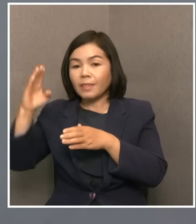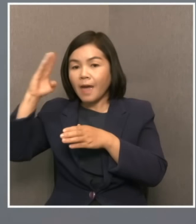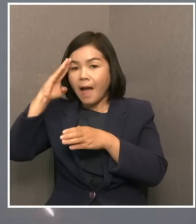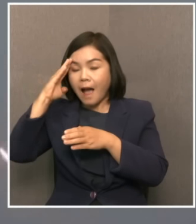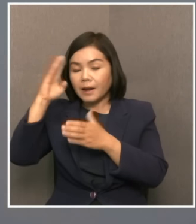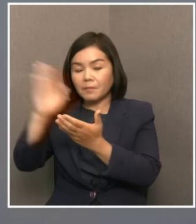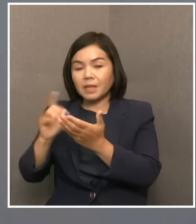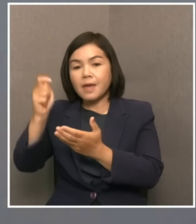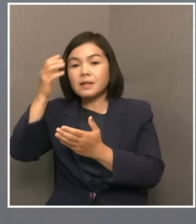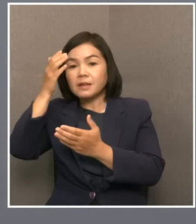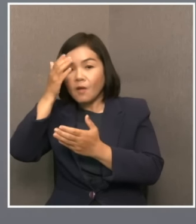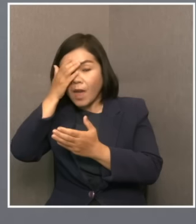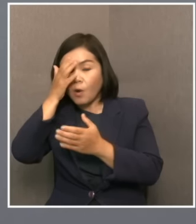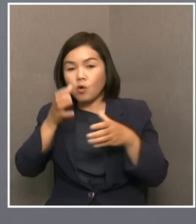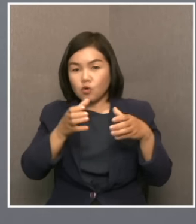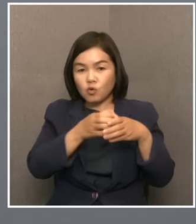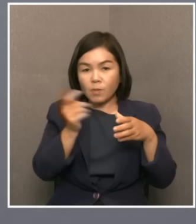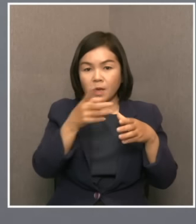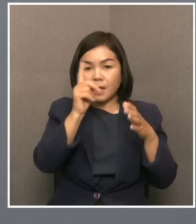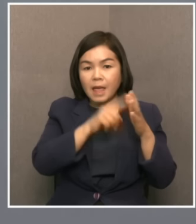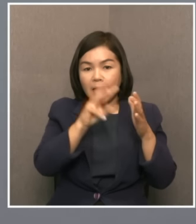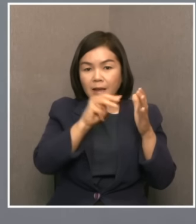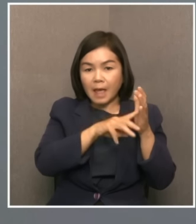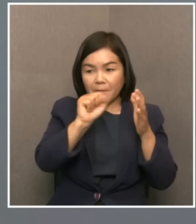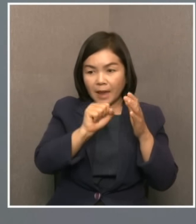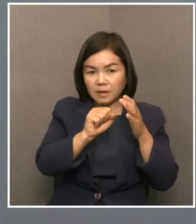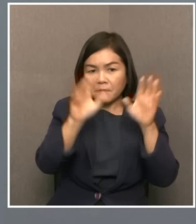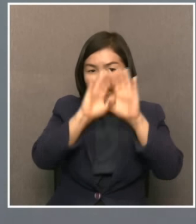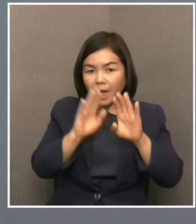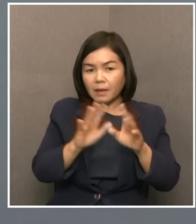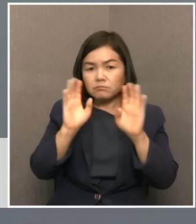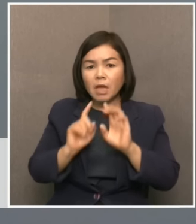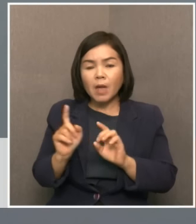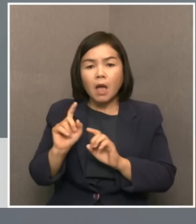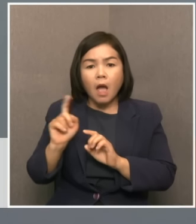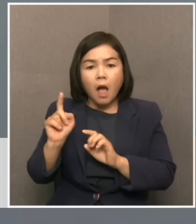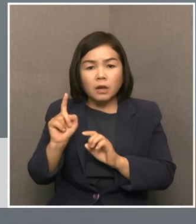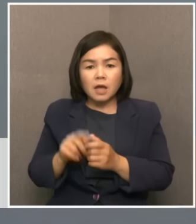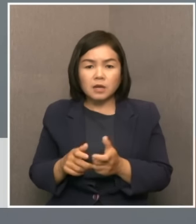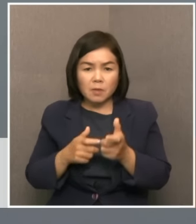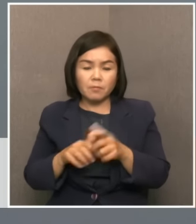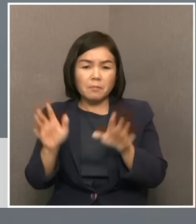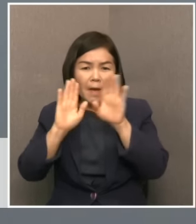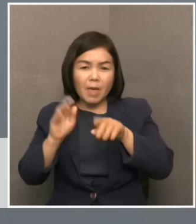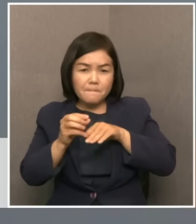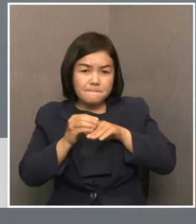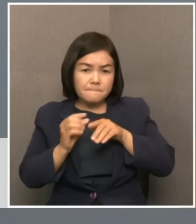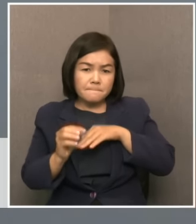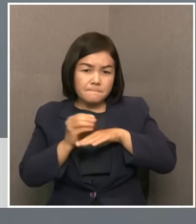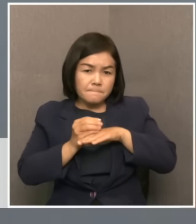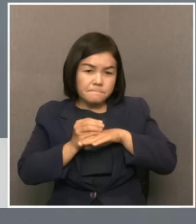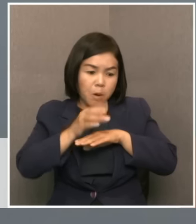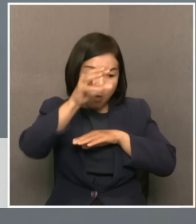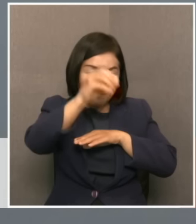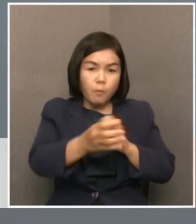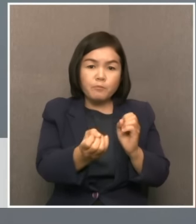าซิตี้ทางตอนเหนือของฉนวนกาซาระดมยิงจรวดใส่เมืองเบียร์ชิบาที่อยู่ในพื้นที่ยึดครองของอิส